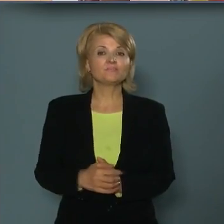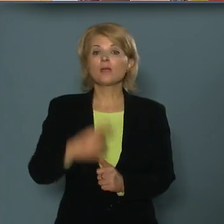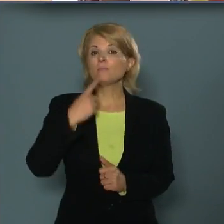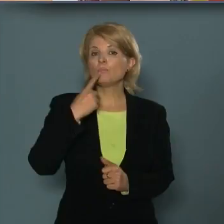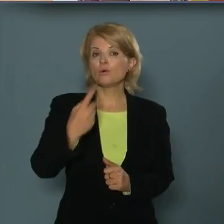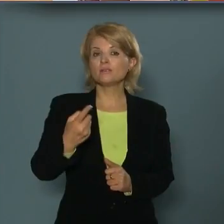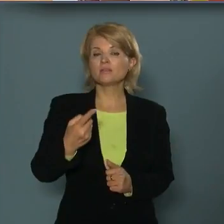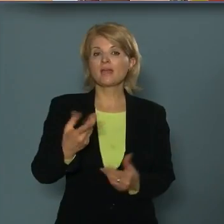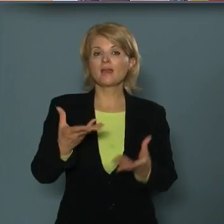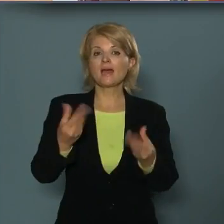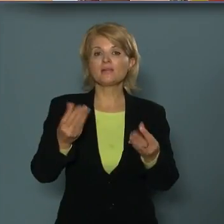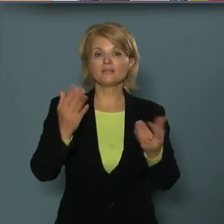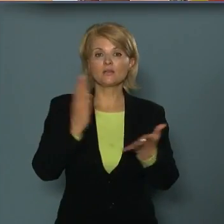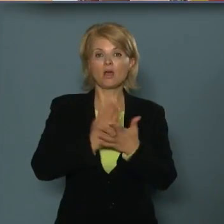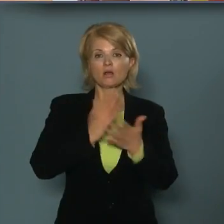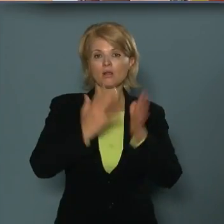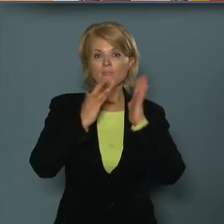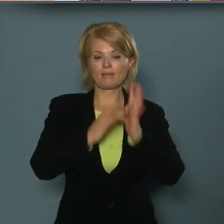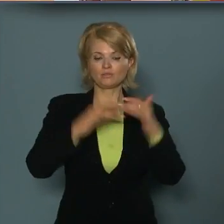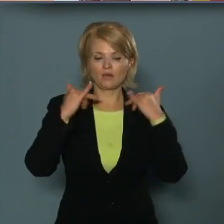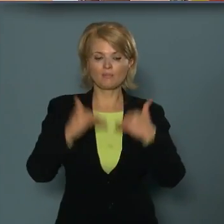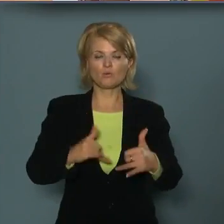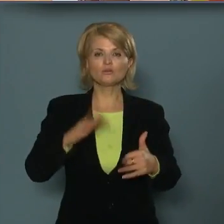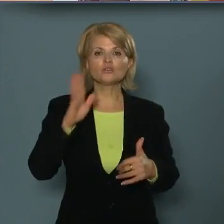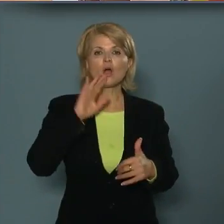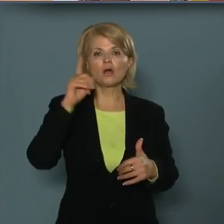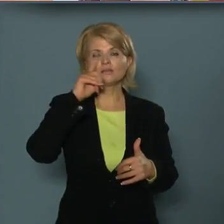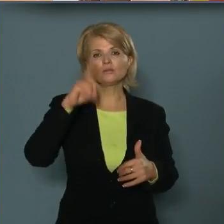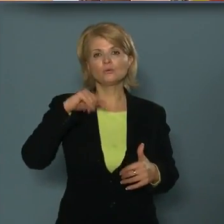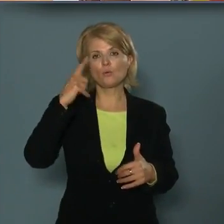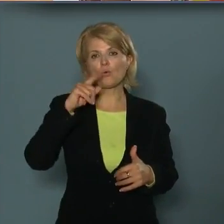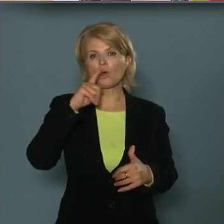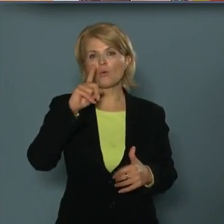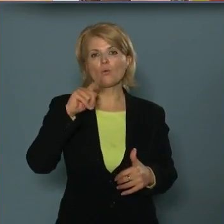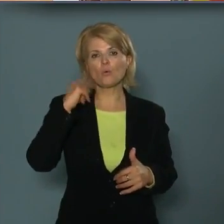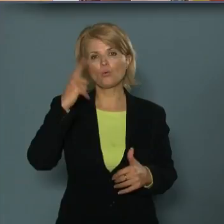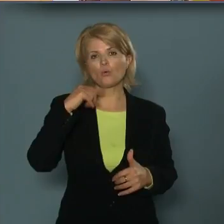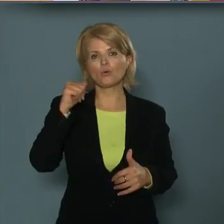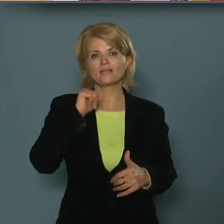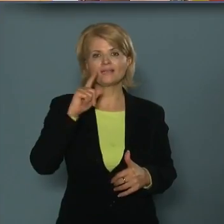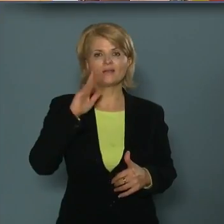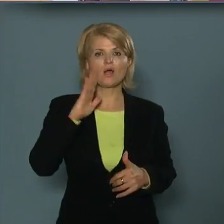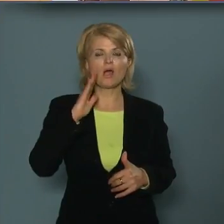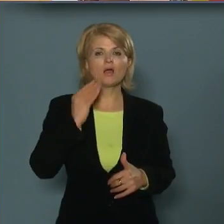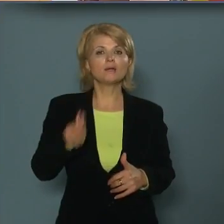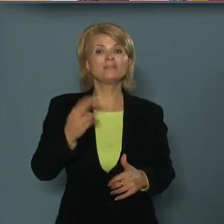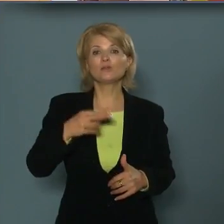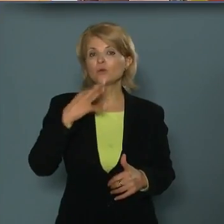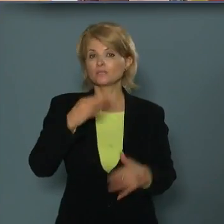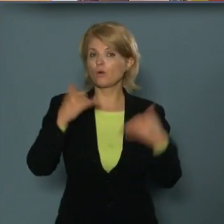Árulja el nekem azt is, hogy hányadik alkalommal mutatnak be most antológiát, és miről szól ez a mostani, kik írnak